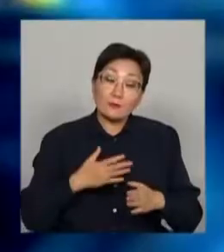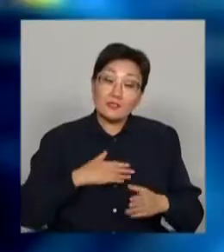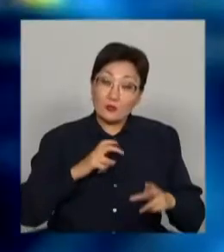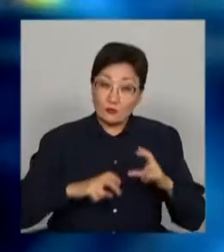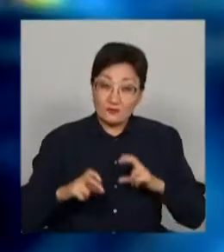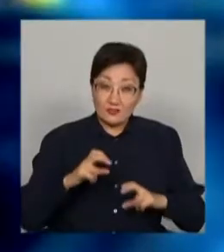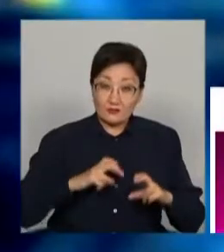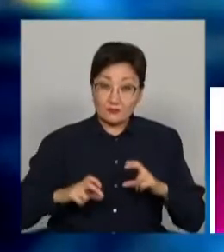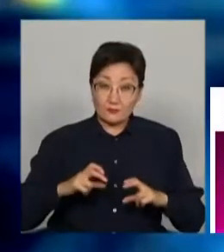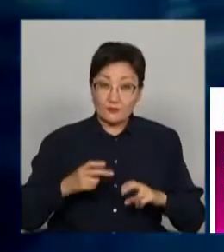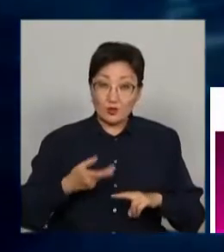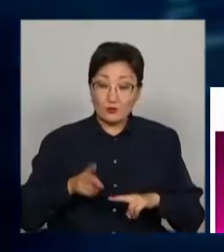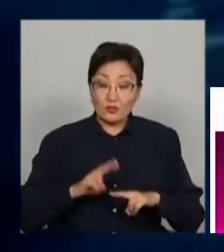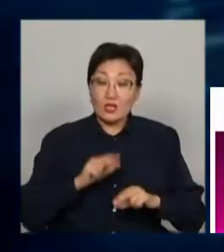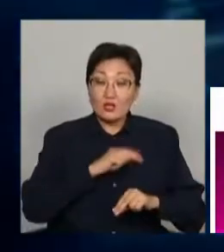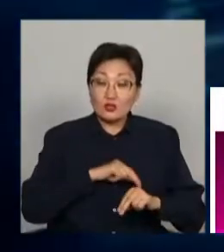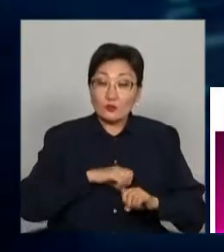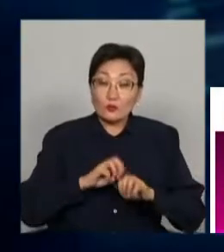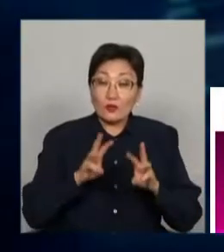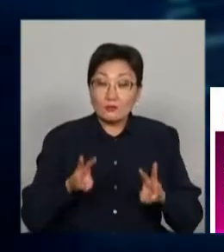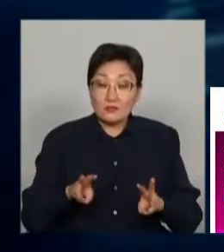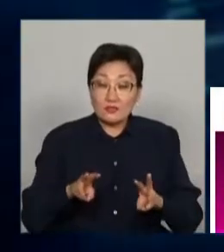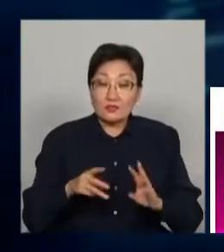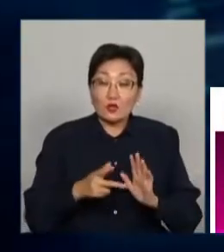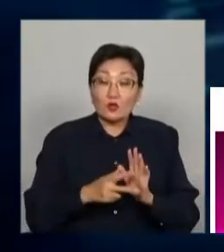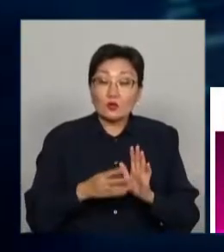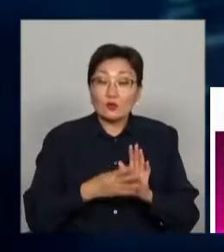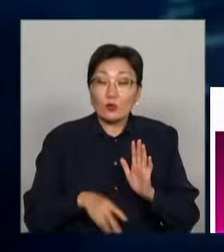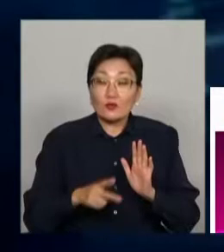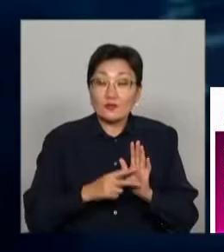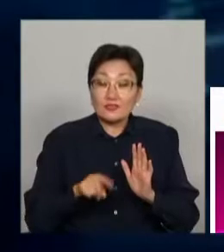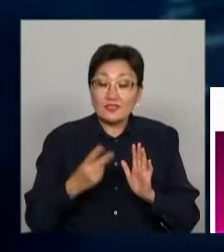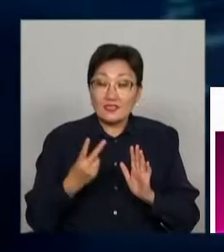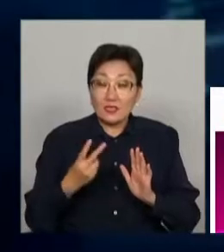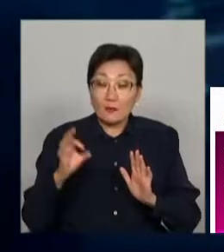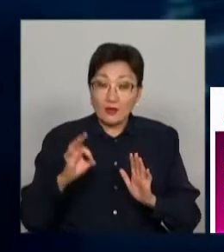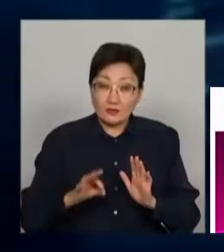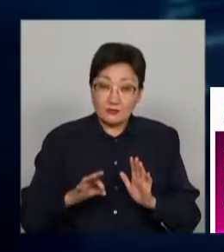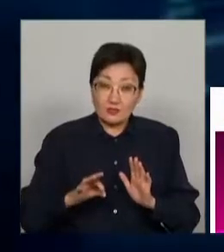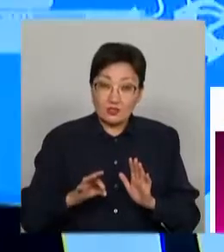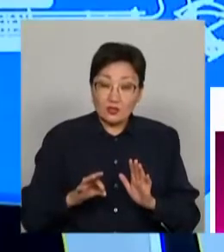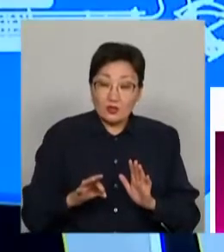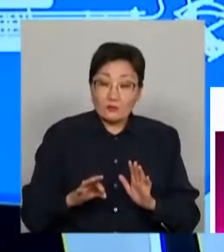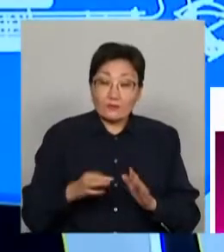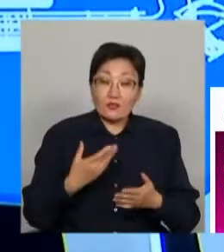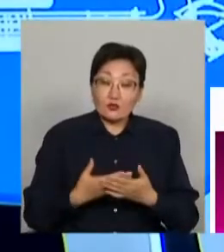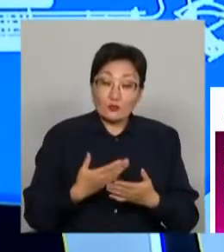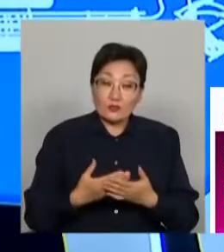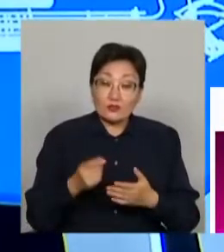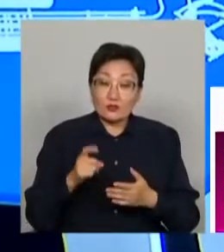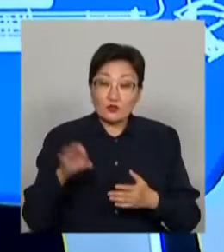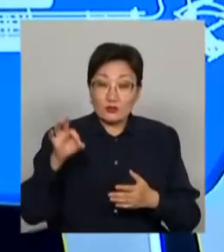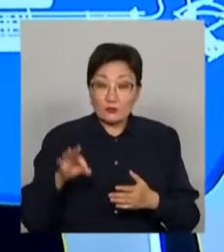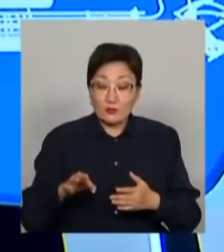университетте осы жұмыспен қамтамасыз ету 98,2%, яғни жуықтайтын болсақ